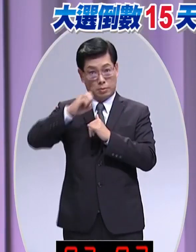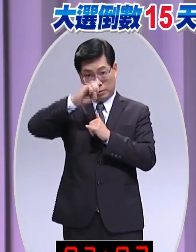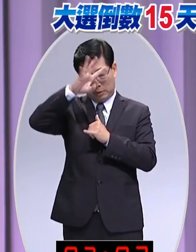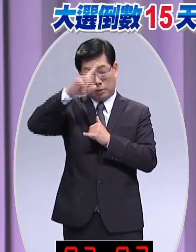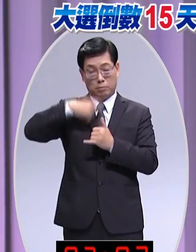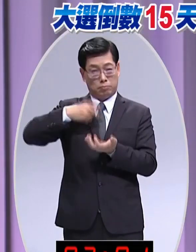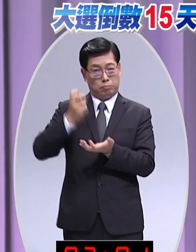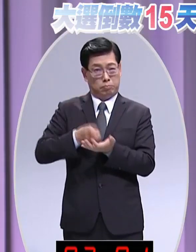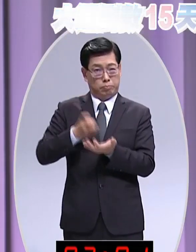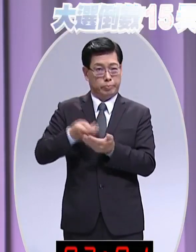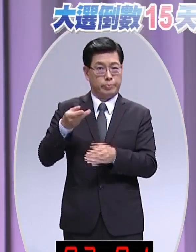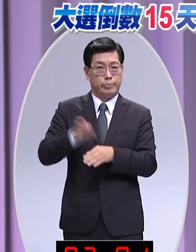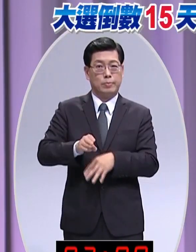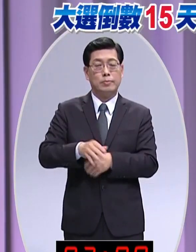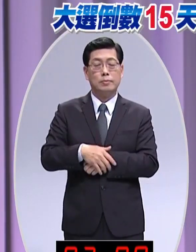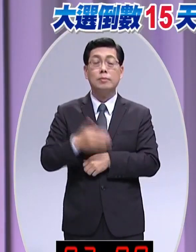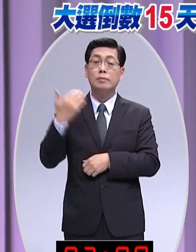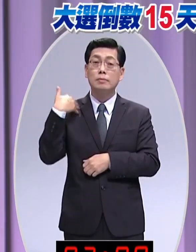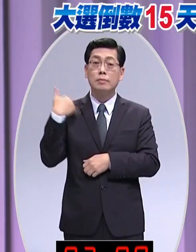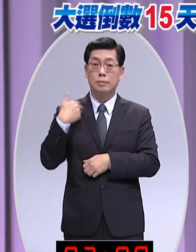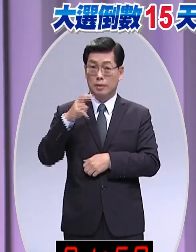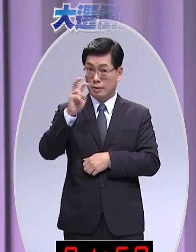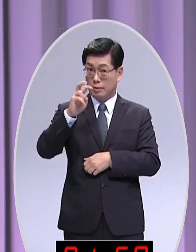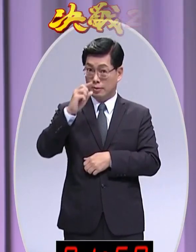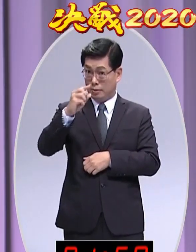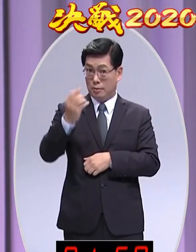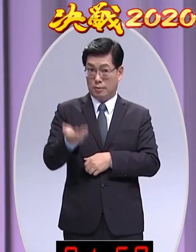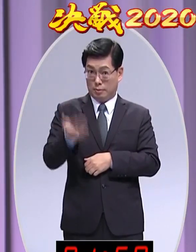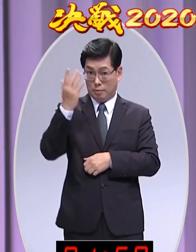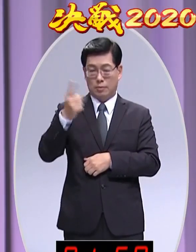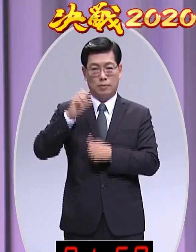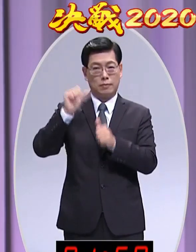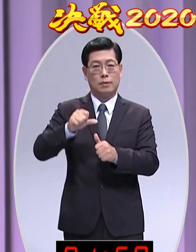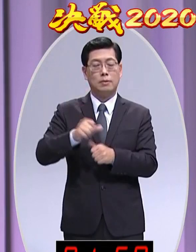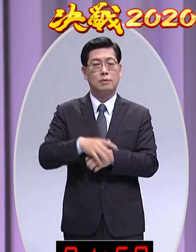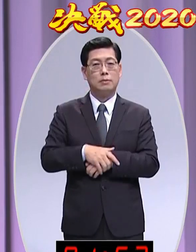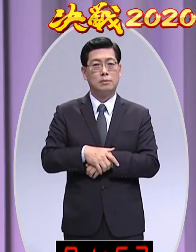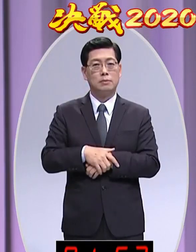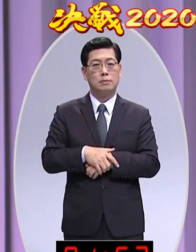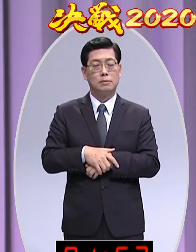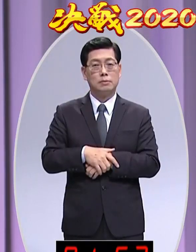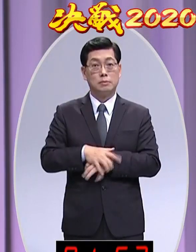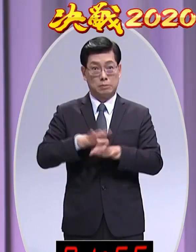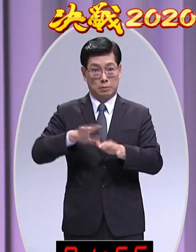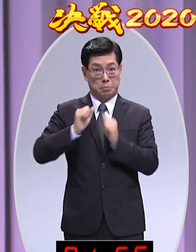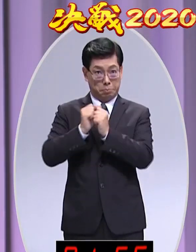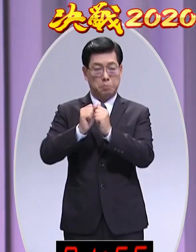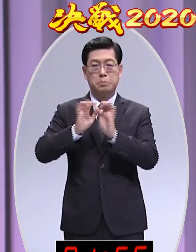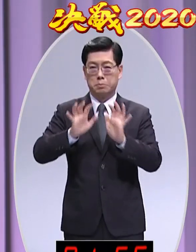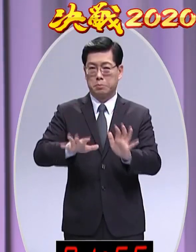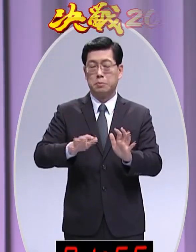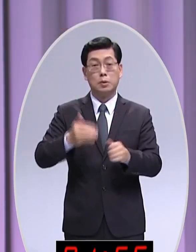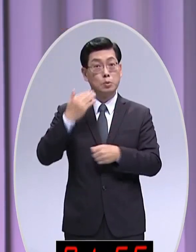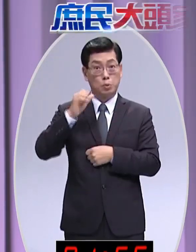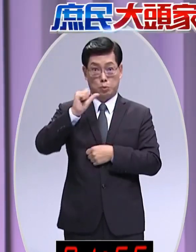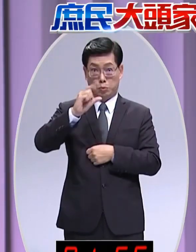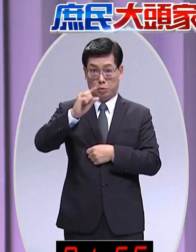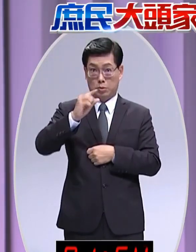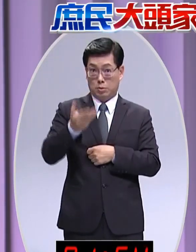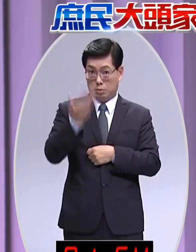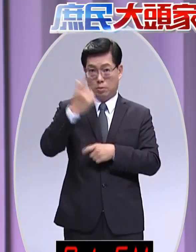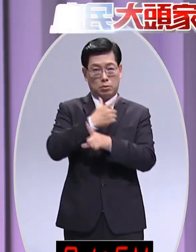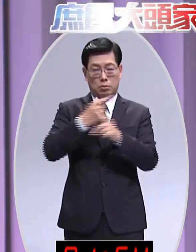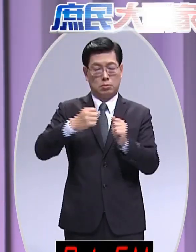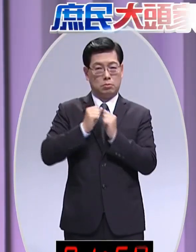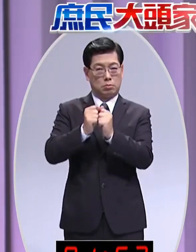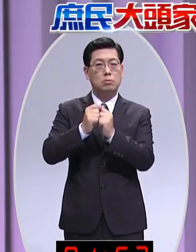代还要严。以前20克以上才有罚则，才有刑责，我们现在只要5克以上就